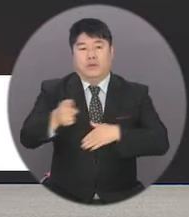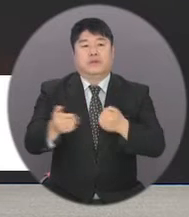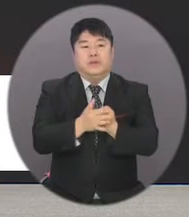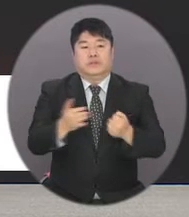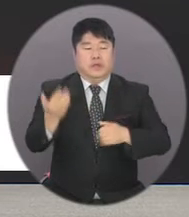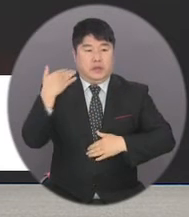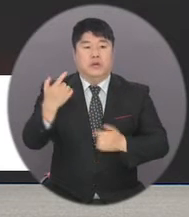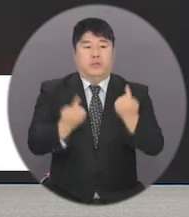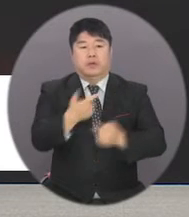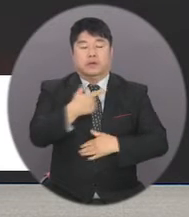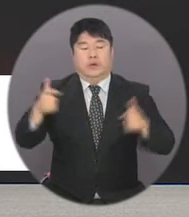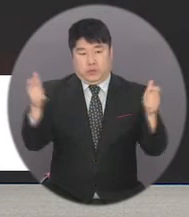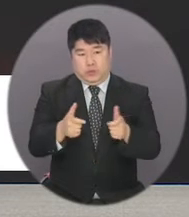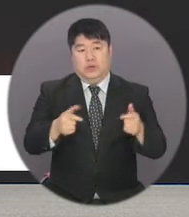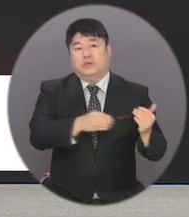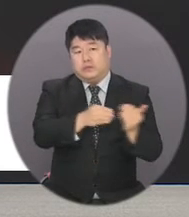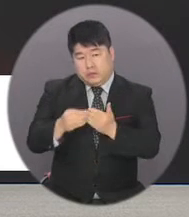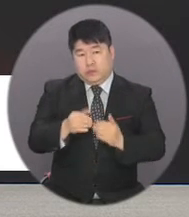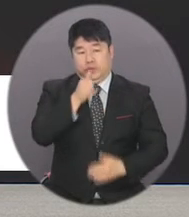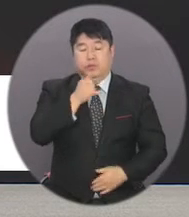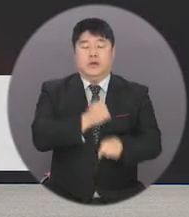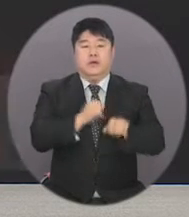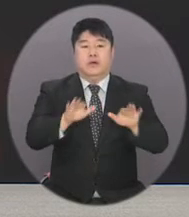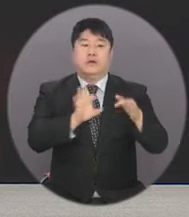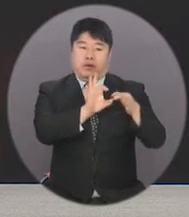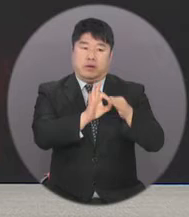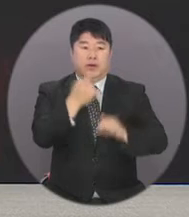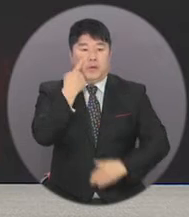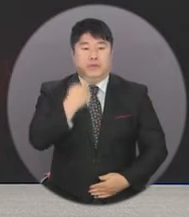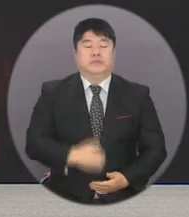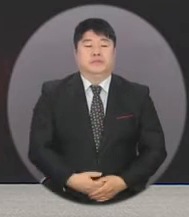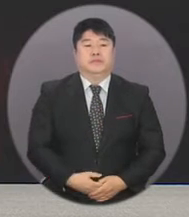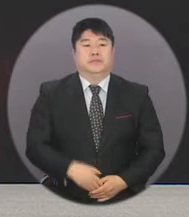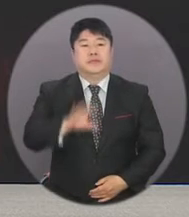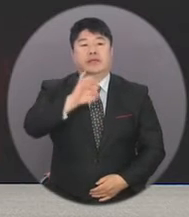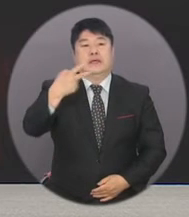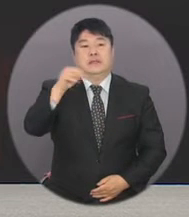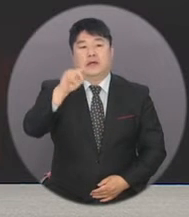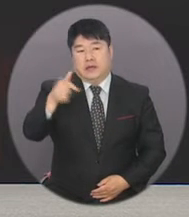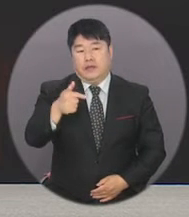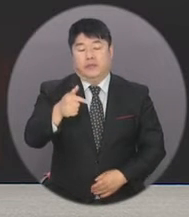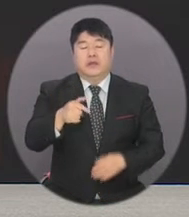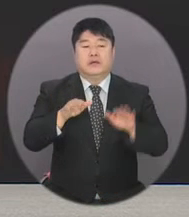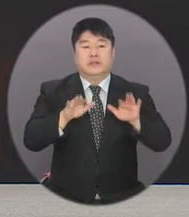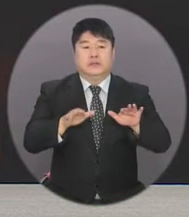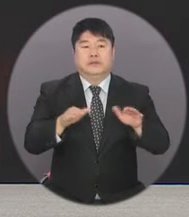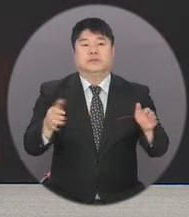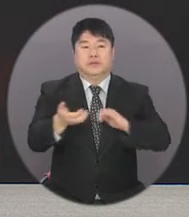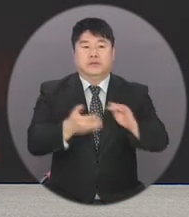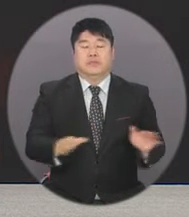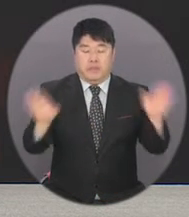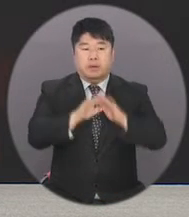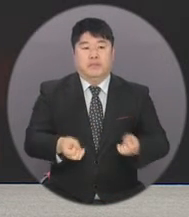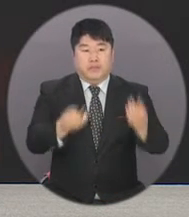예년보다 대폭 축소된 채 진행되고 있습니다. 현장을 연결해 보도록 하겠습니다. 이다현 기자, 지금 전야제 분위기